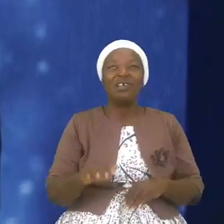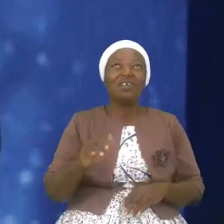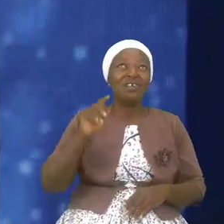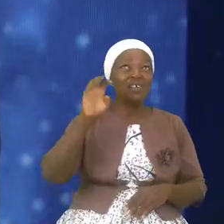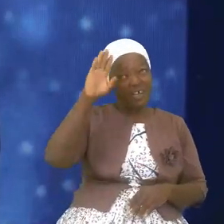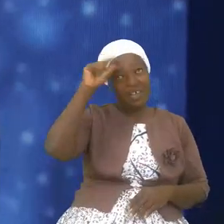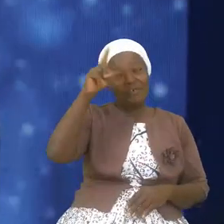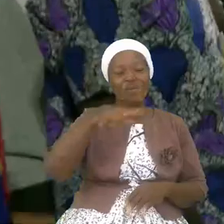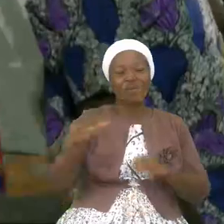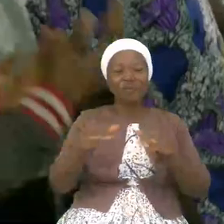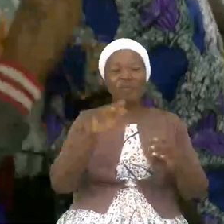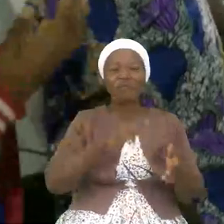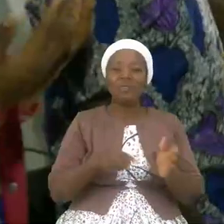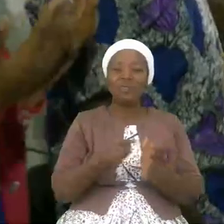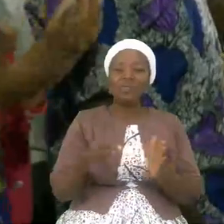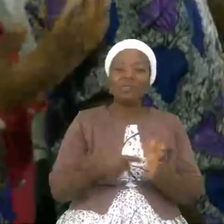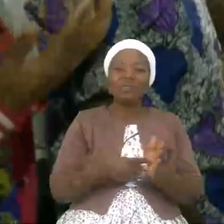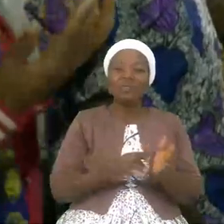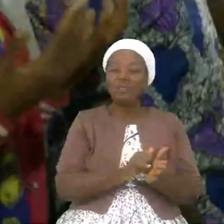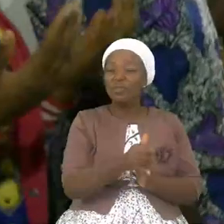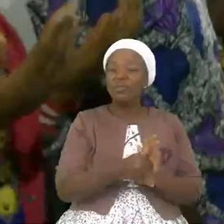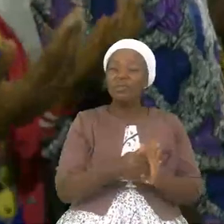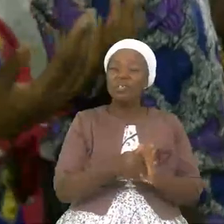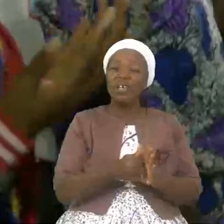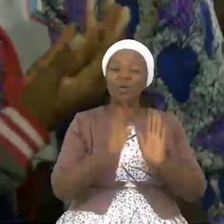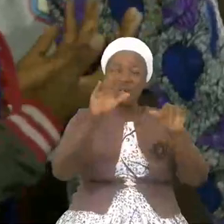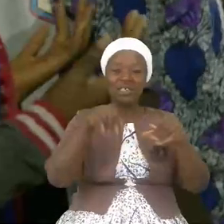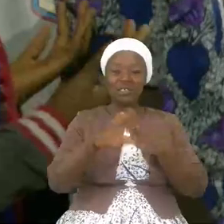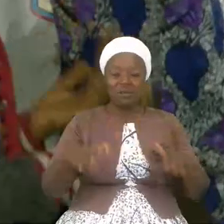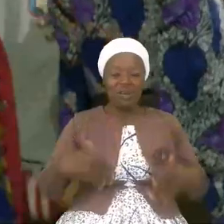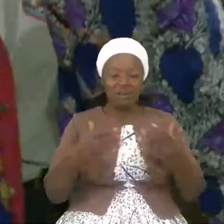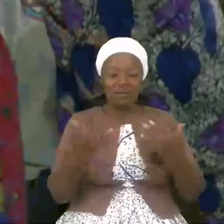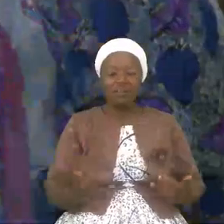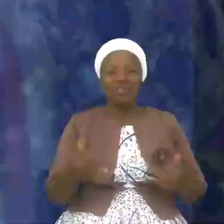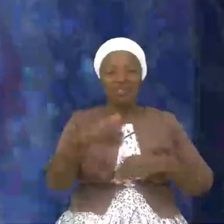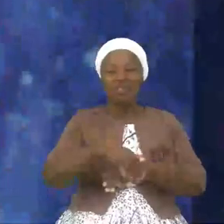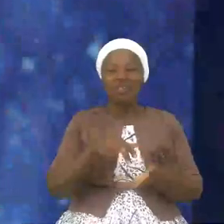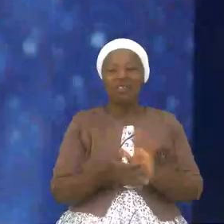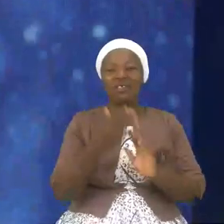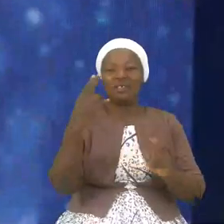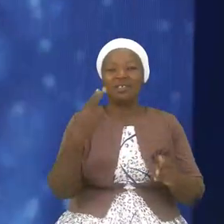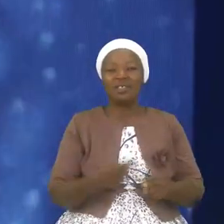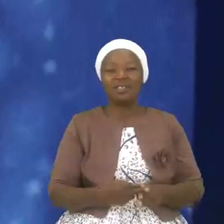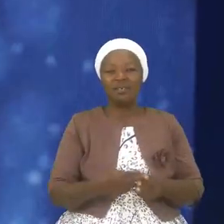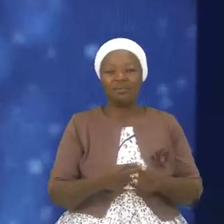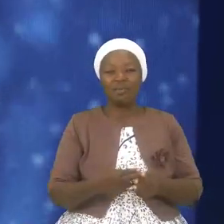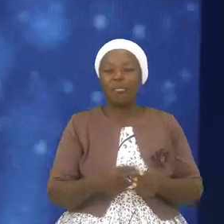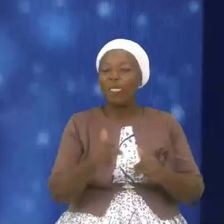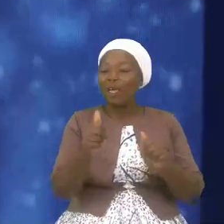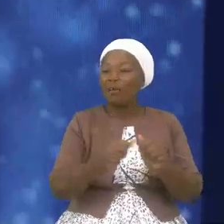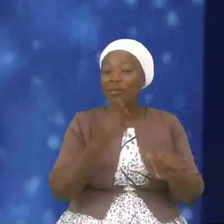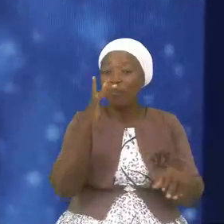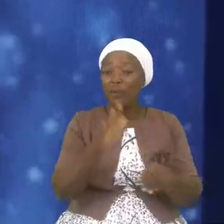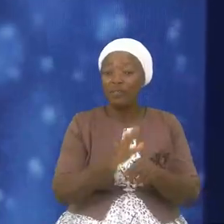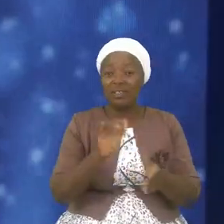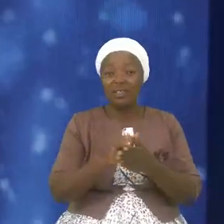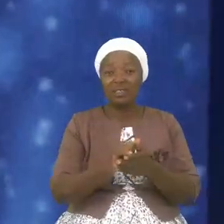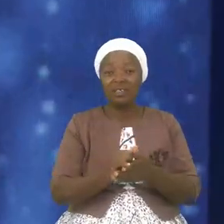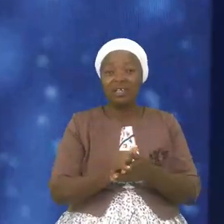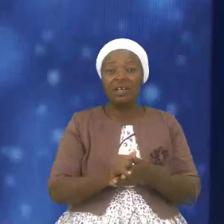il accomplira ses prodiges dans ta vie, même ce soir, au nom de Jésus. Toute promesse qu'il